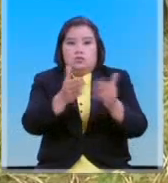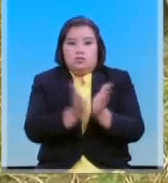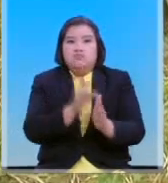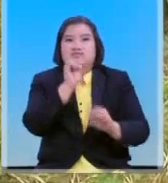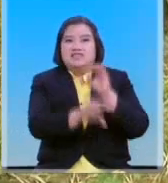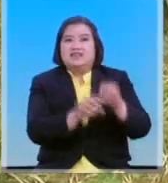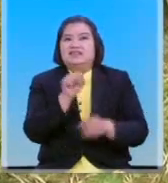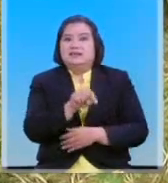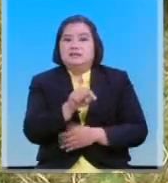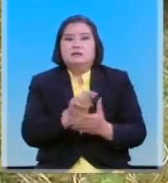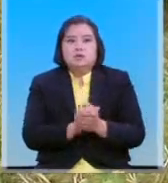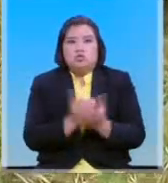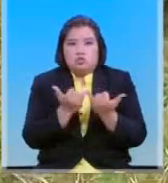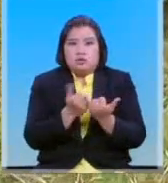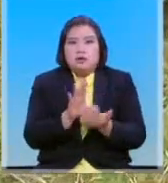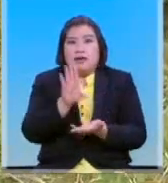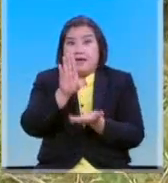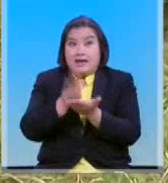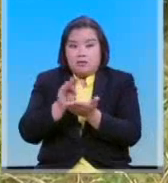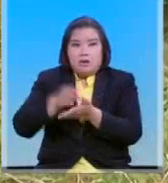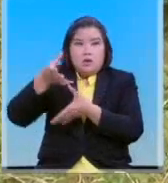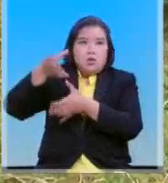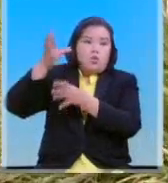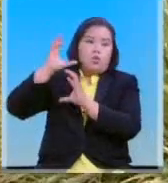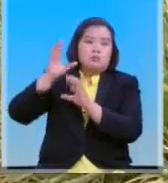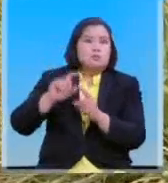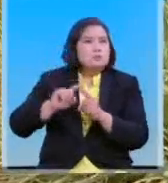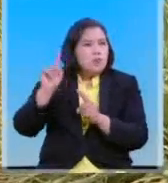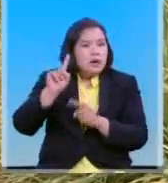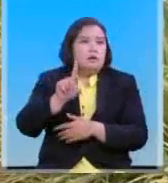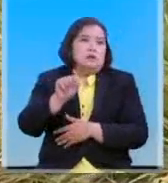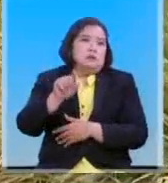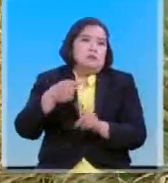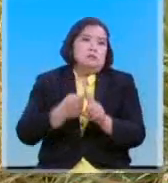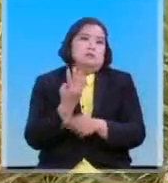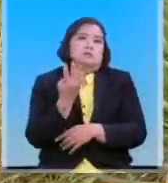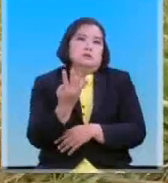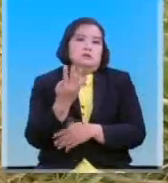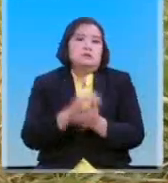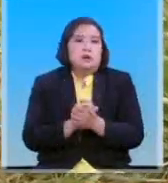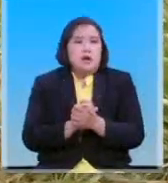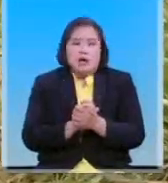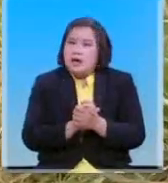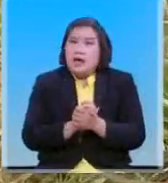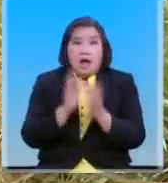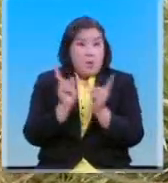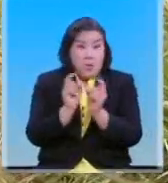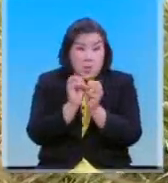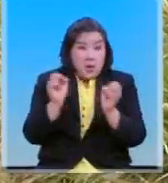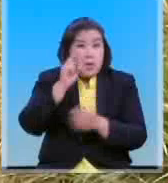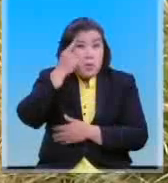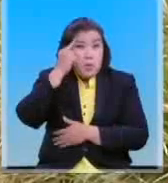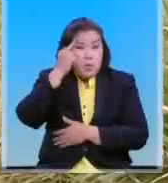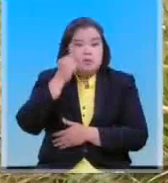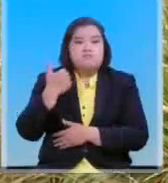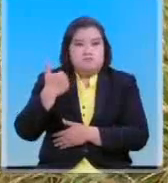ยกล้องวงจรปิดสามารถบันทึกภาพย้อนหลังได้ถึงวันที่20เมษายนหากไม่พบเบาะแสตำรวจก็จะไล่ตรวจสอบกล้องว